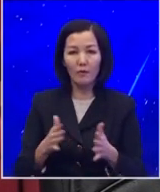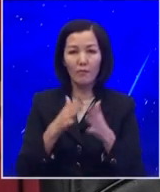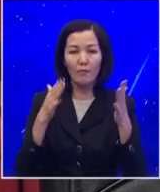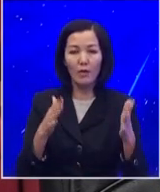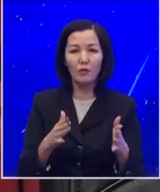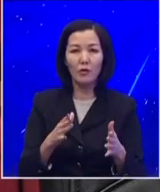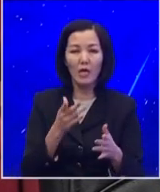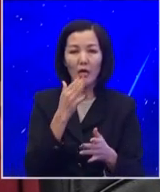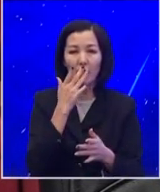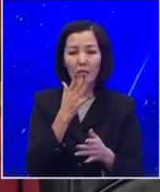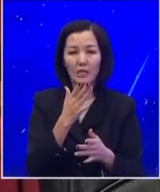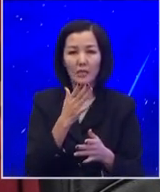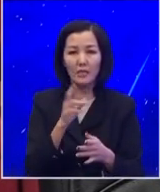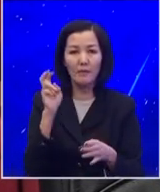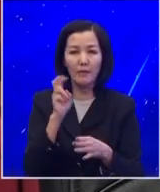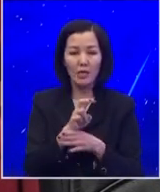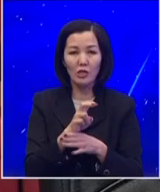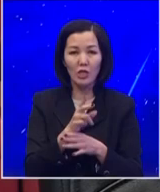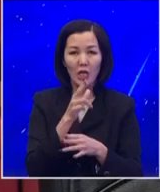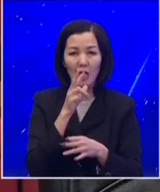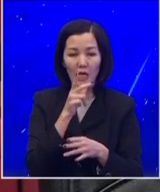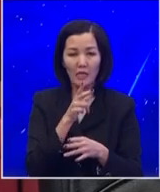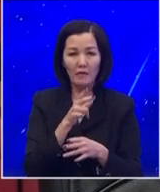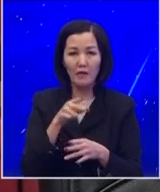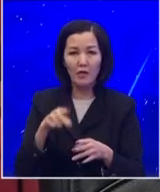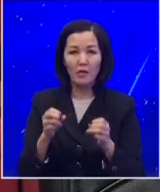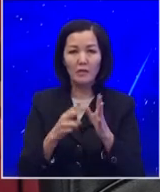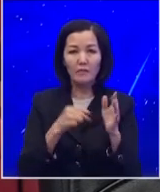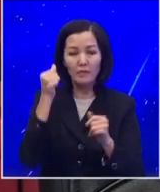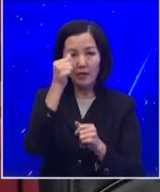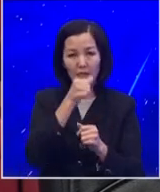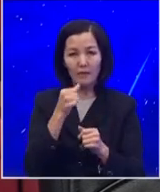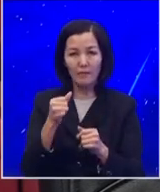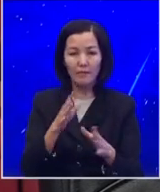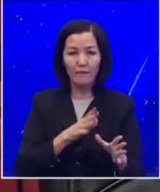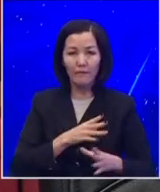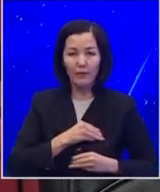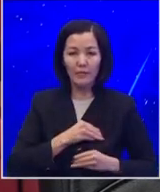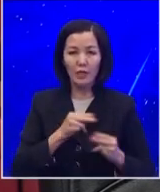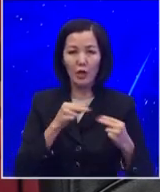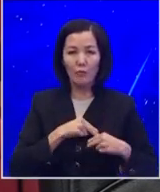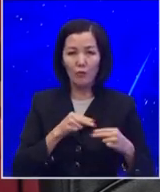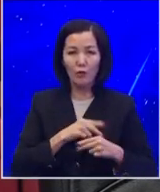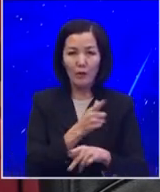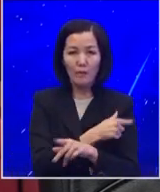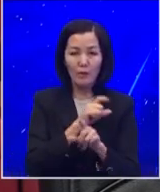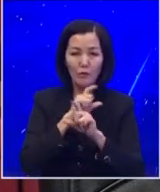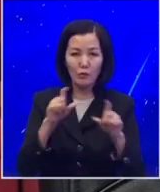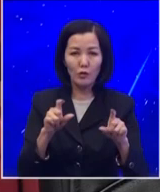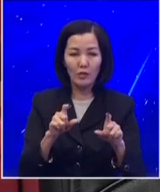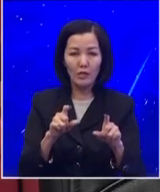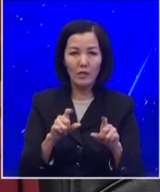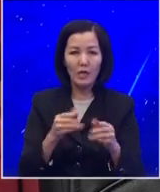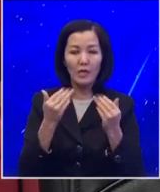количество как этнических, так и приезжих корейцев. С 2018 года мы активно сотрудничаем с вашими медучреждениями, в